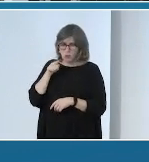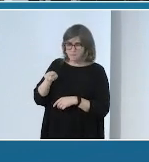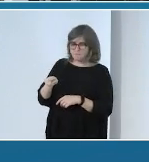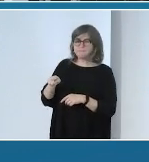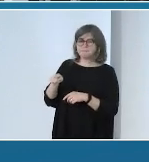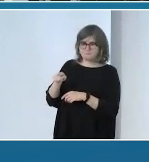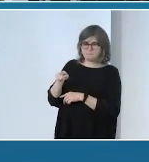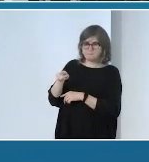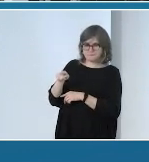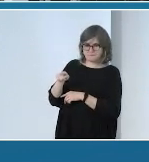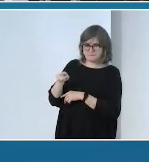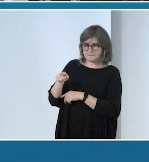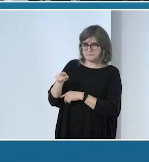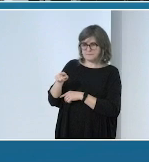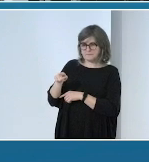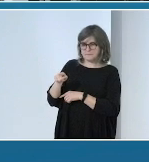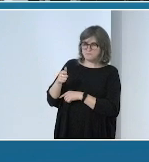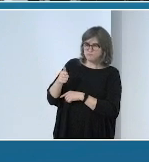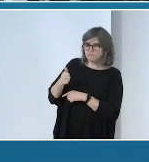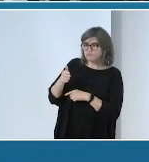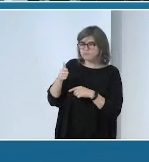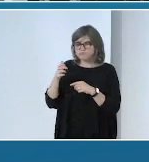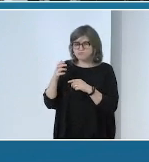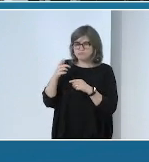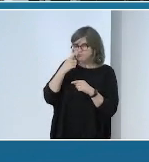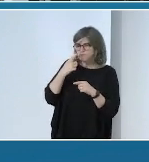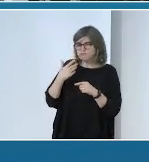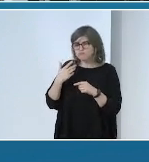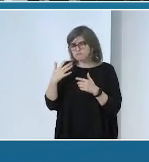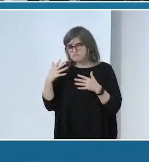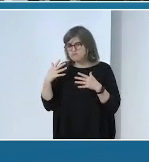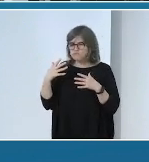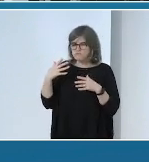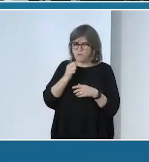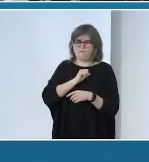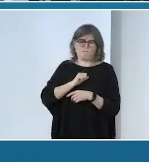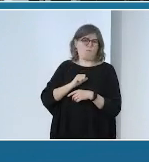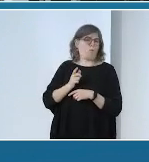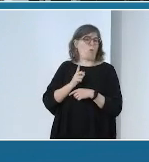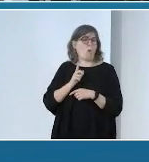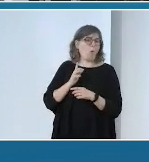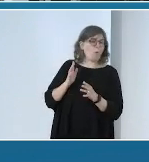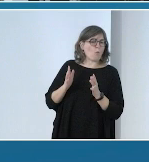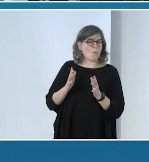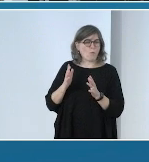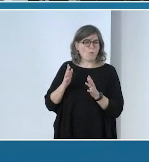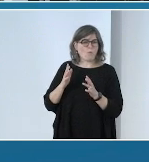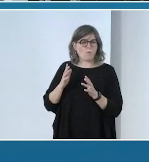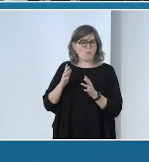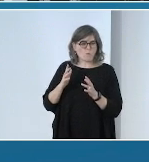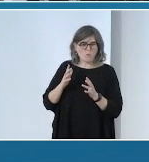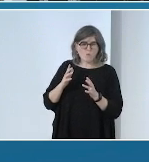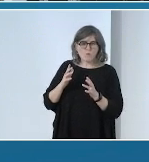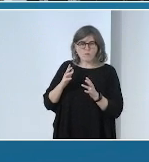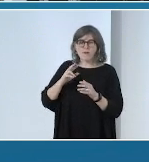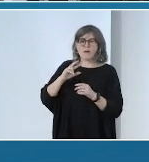vestibulaire au départ n'était pas aussi importante que celle qu'on a au troisième ou